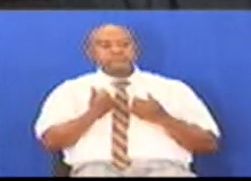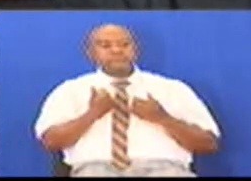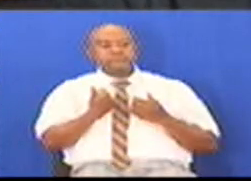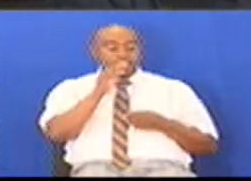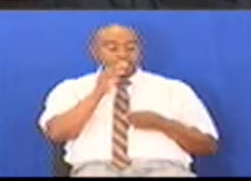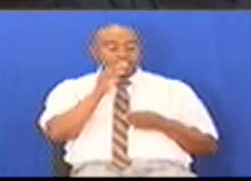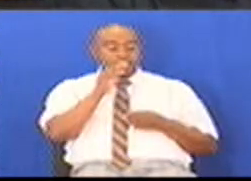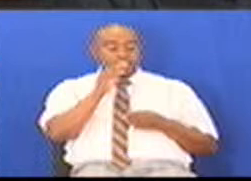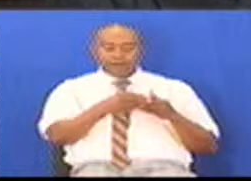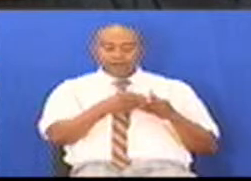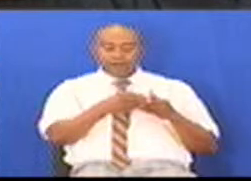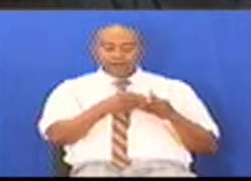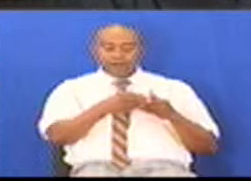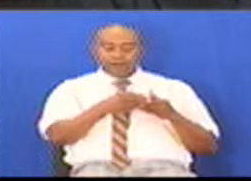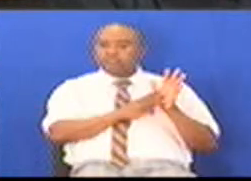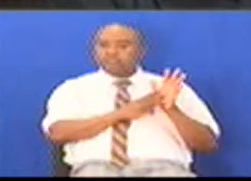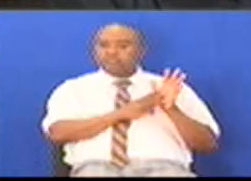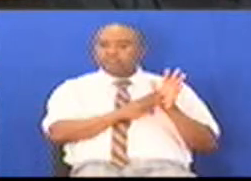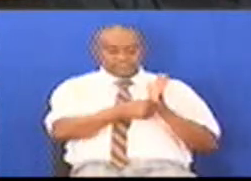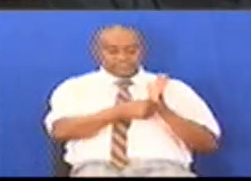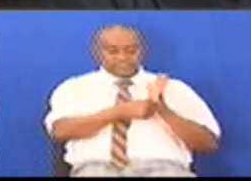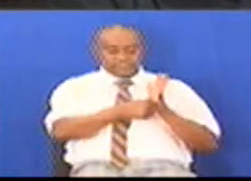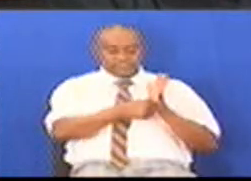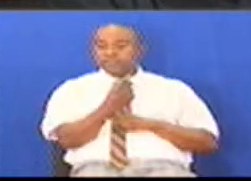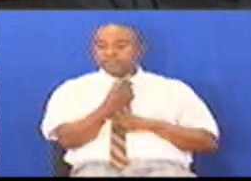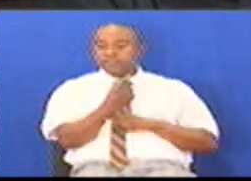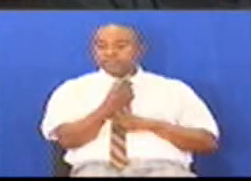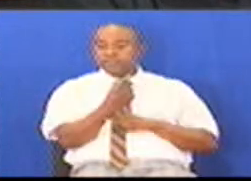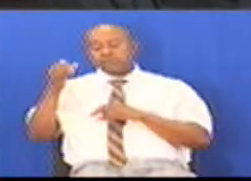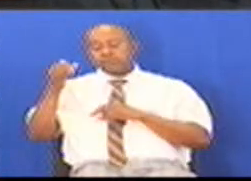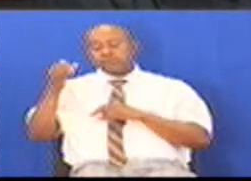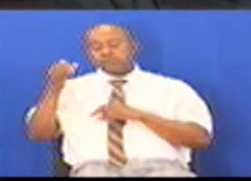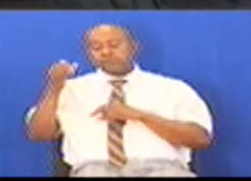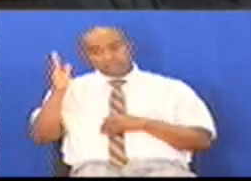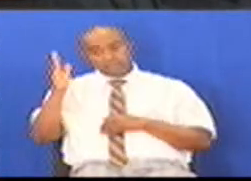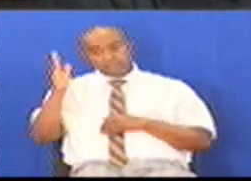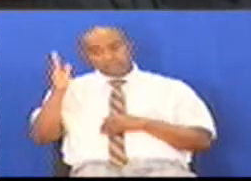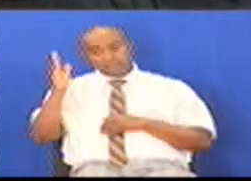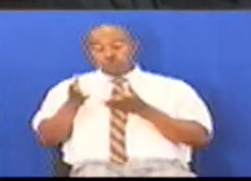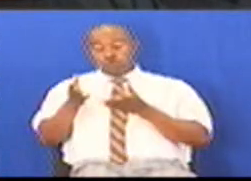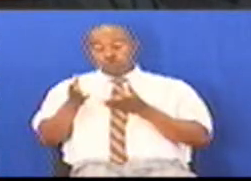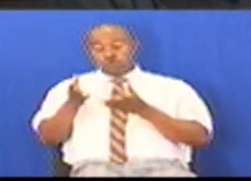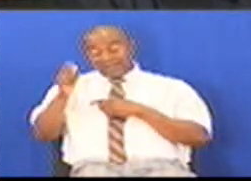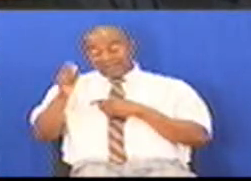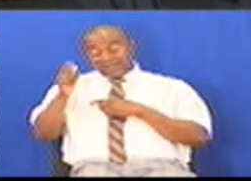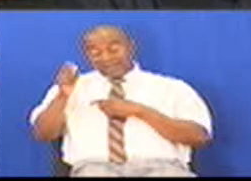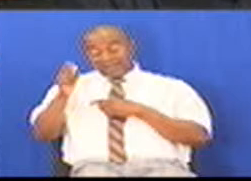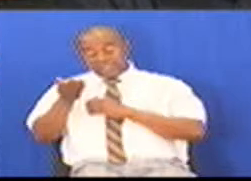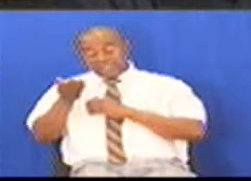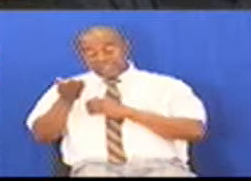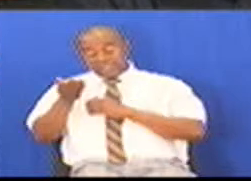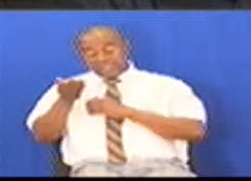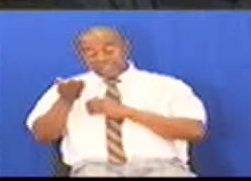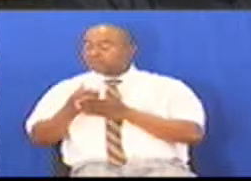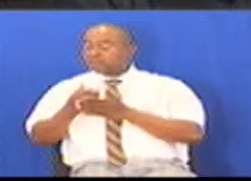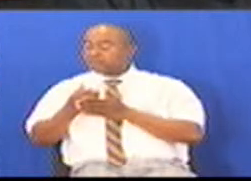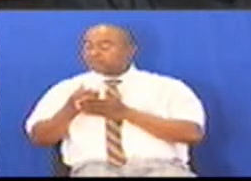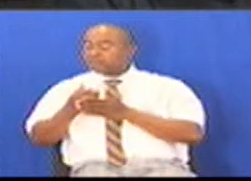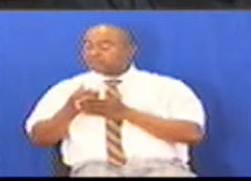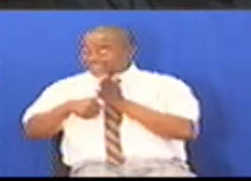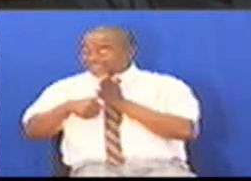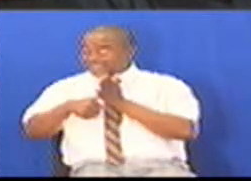dola 8 kwa stempu 1000. Kamati inashauri serikali kuangalia uwezekano wa kubadilisha kiwango hiki kilingana na